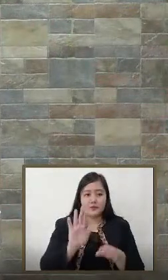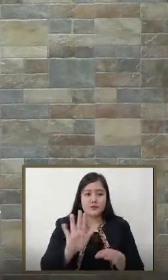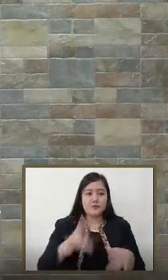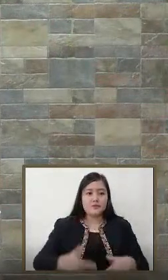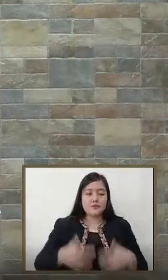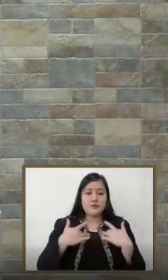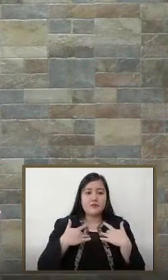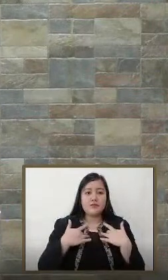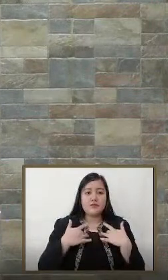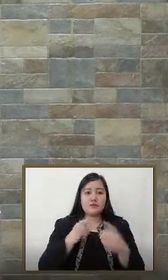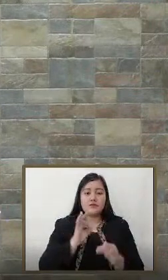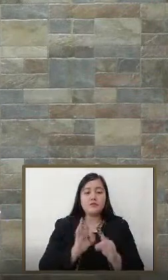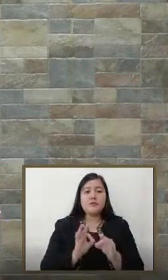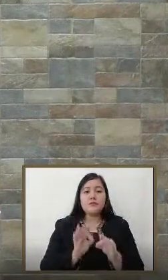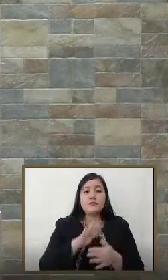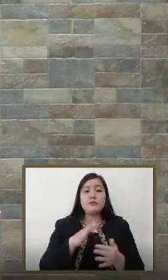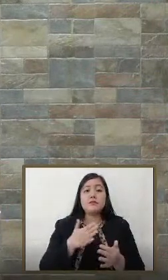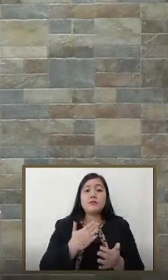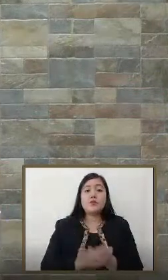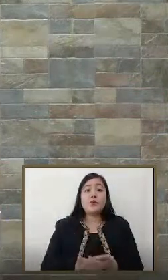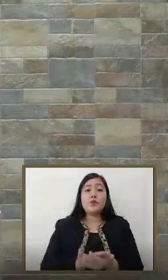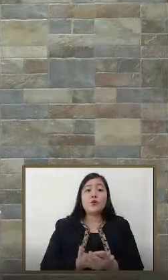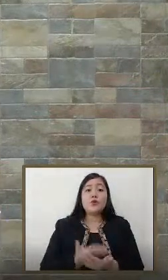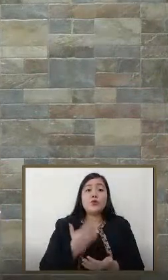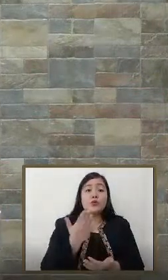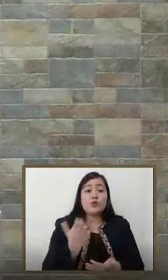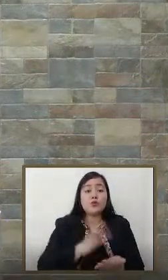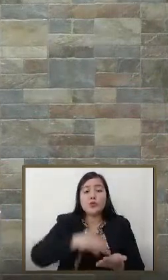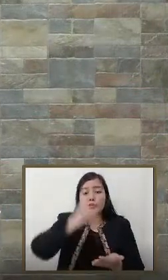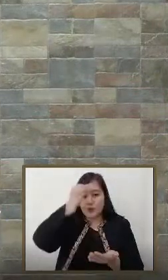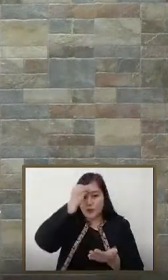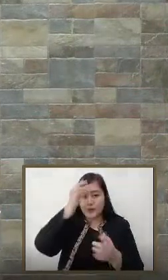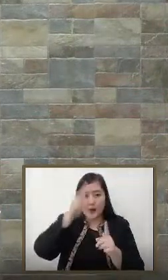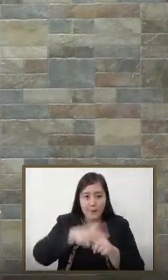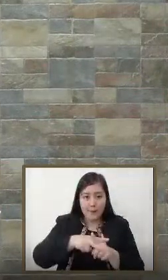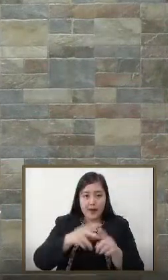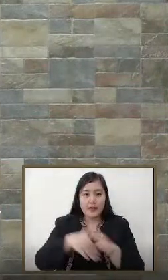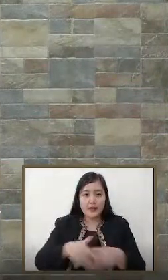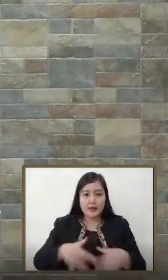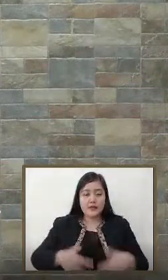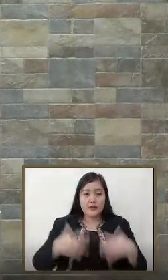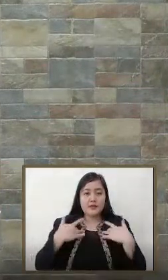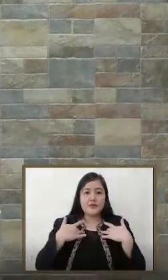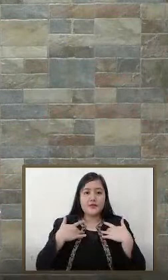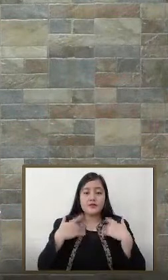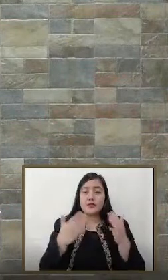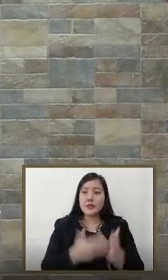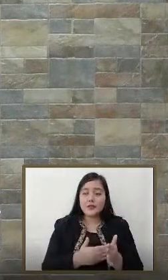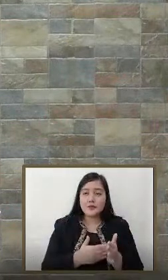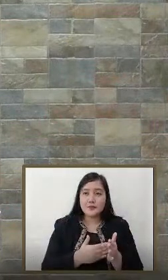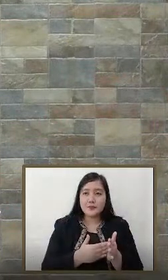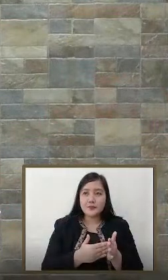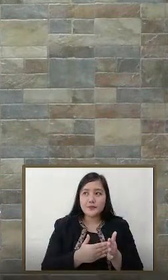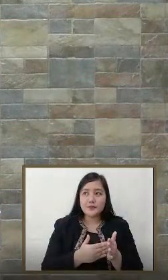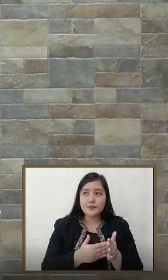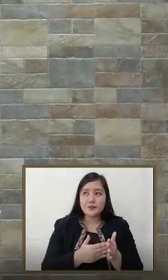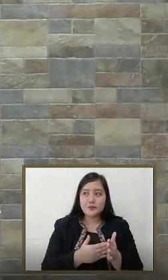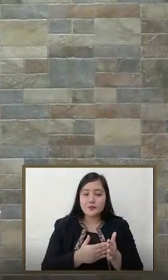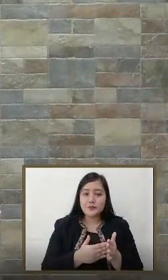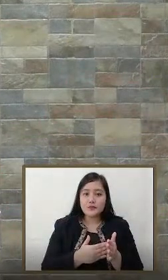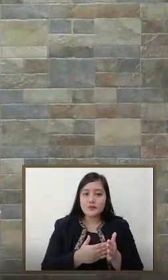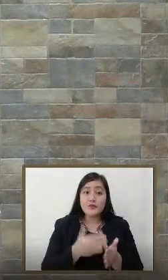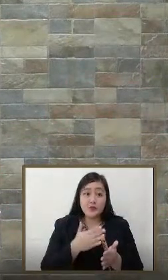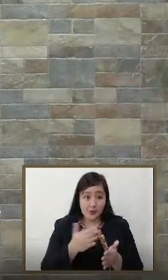mo ay in-apply mo sa buhay mo. Amen? Ulitin ko. Narinig mo, nabasa